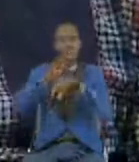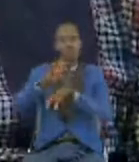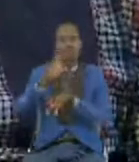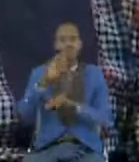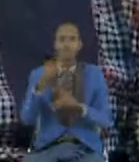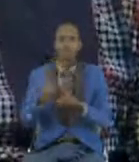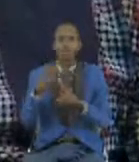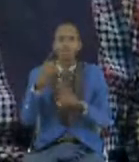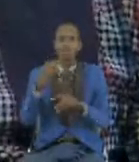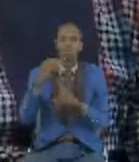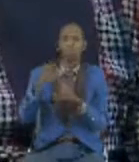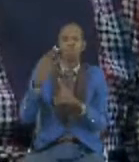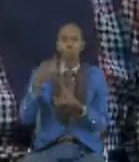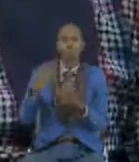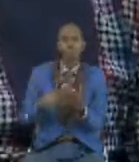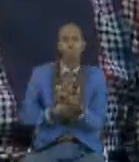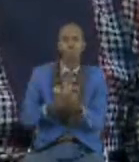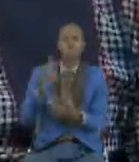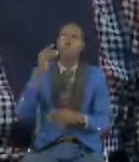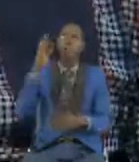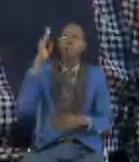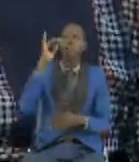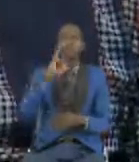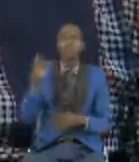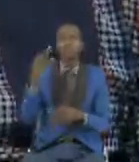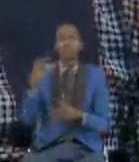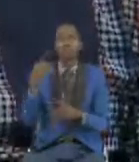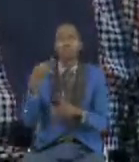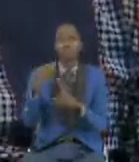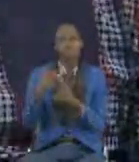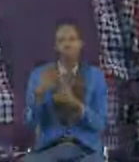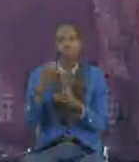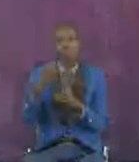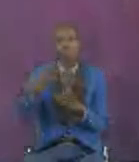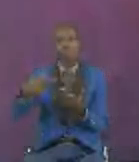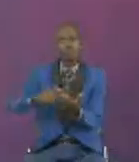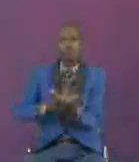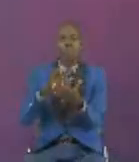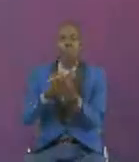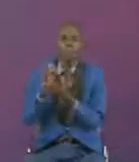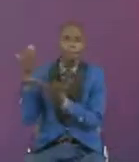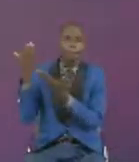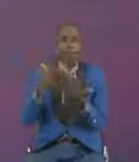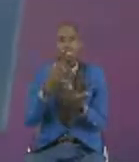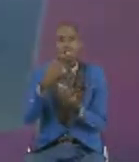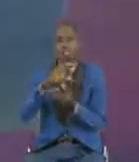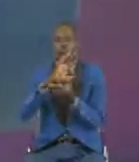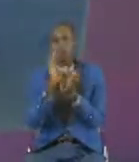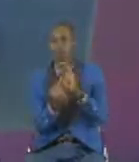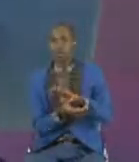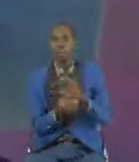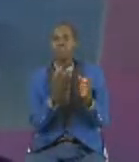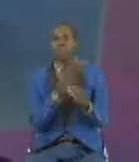la parole de l'Évangile, la prédication de la parole de l'Évangile qui apporte la